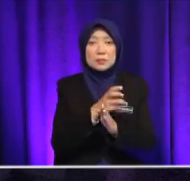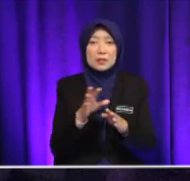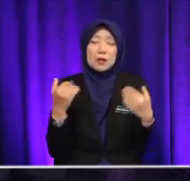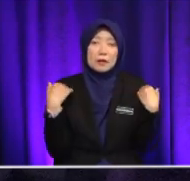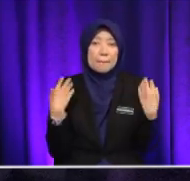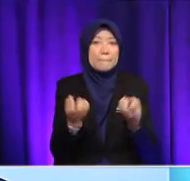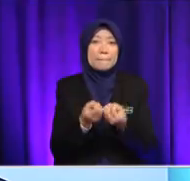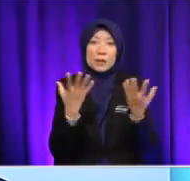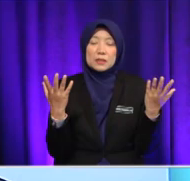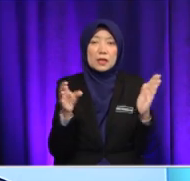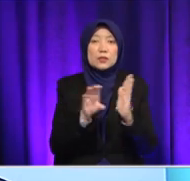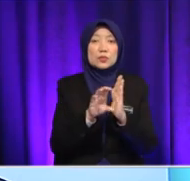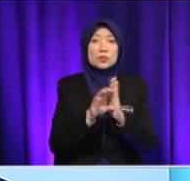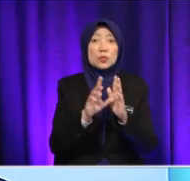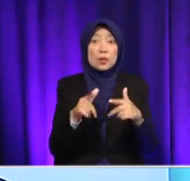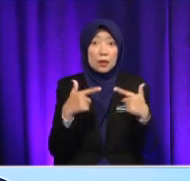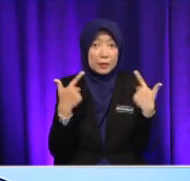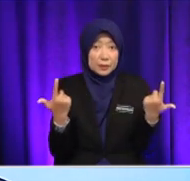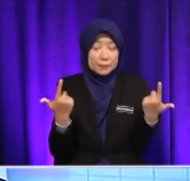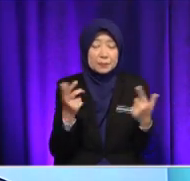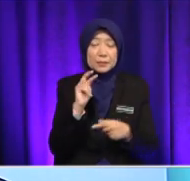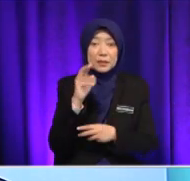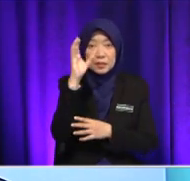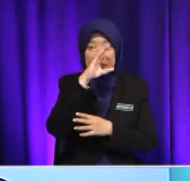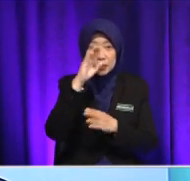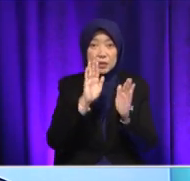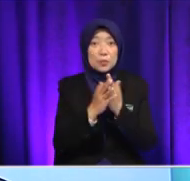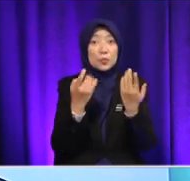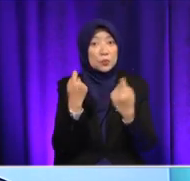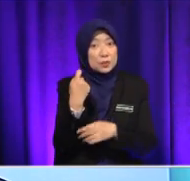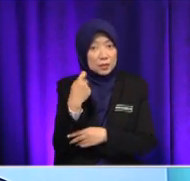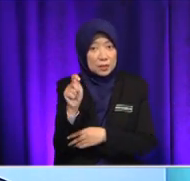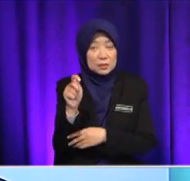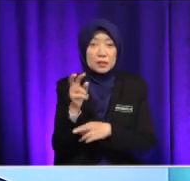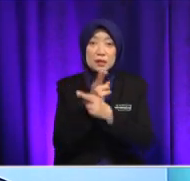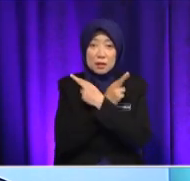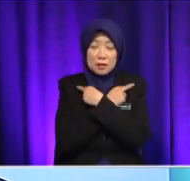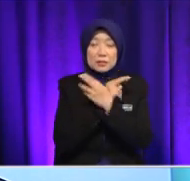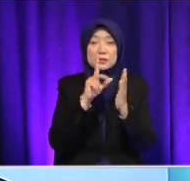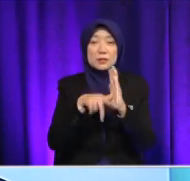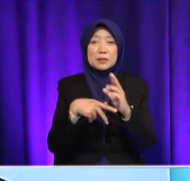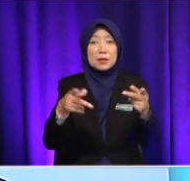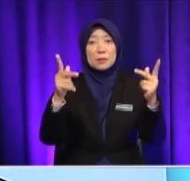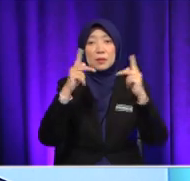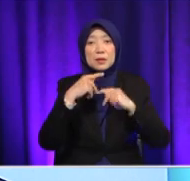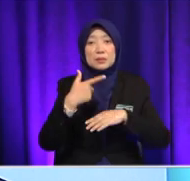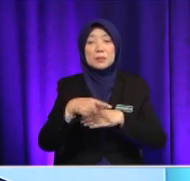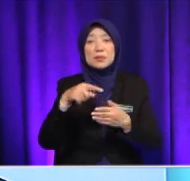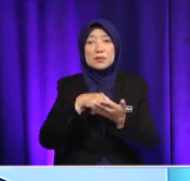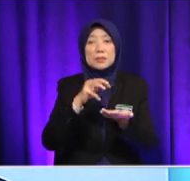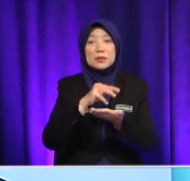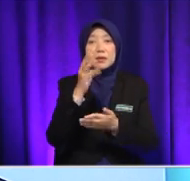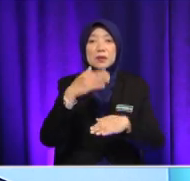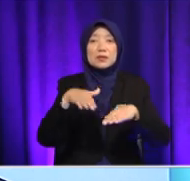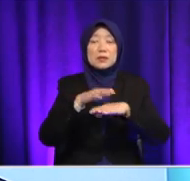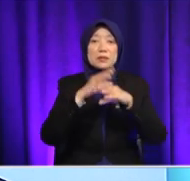lain. Saya rasa saya akan cari buku teks saya, saya akan rujuk sekarang dan kita akan ambil hasil ketika kembali semula selepas ini di Menengah Atas